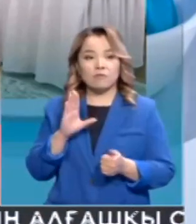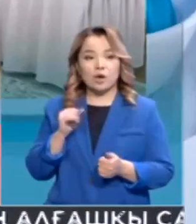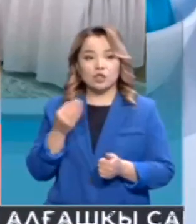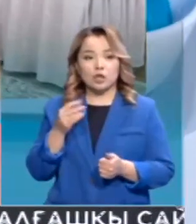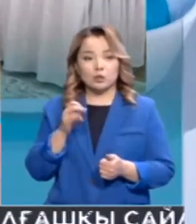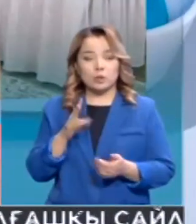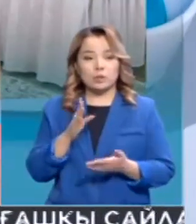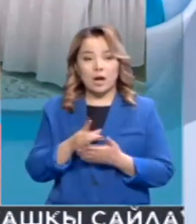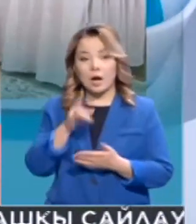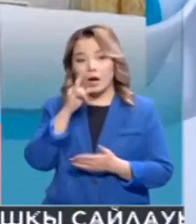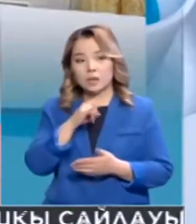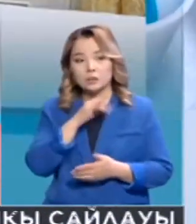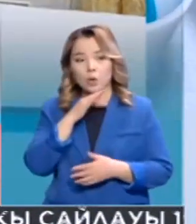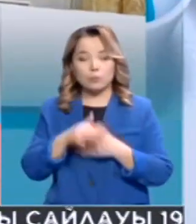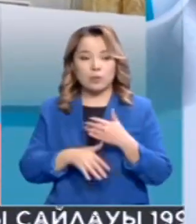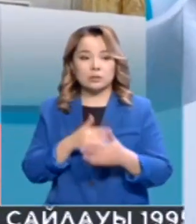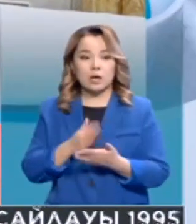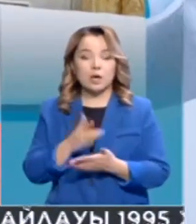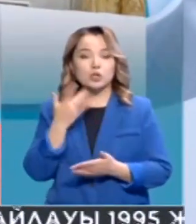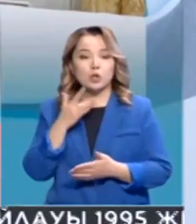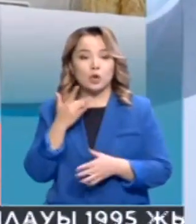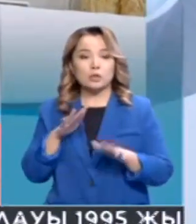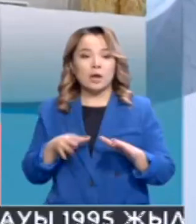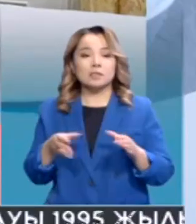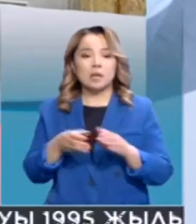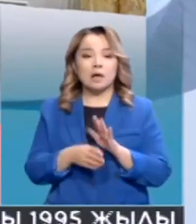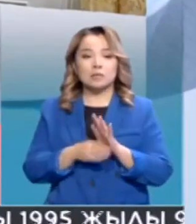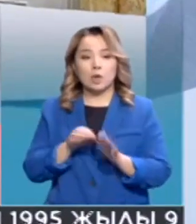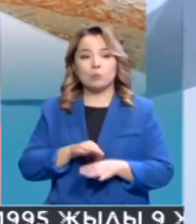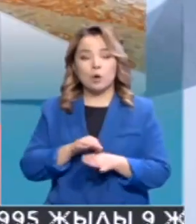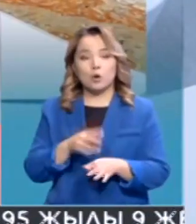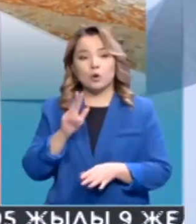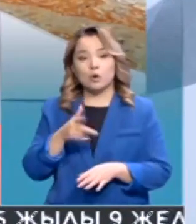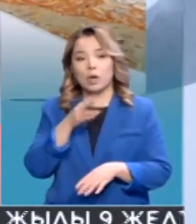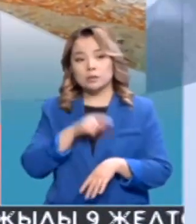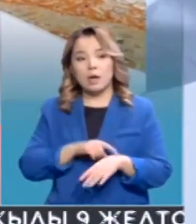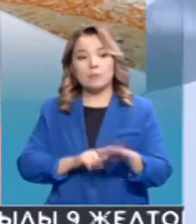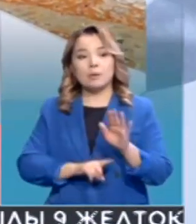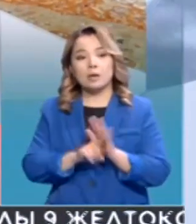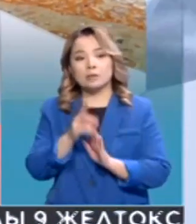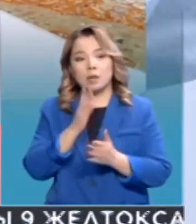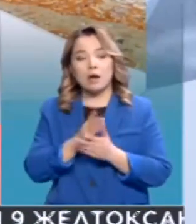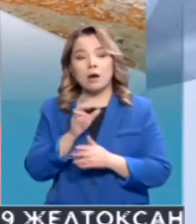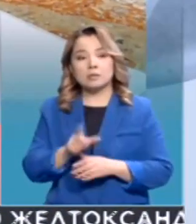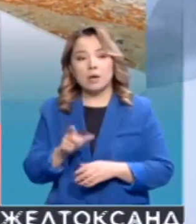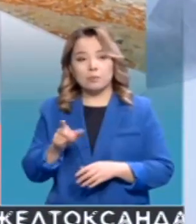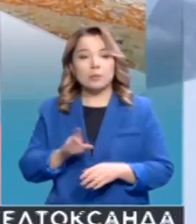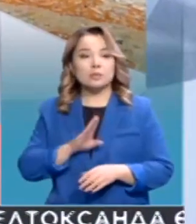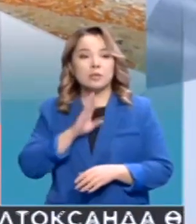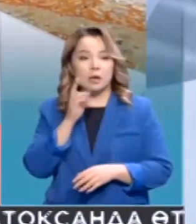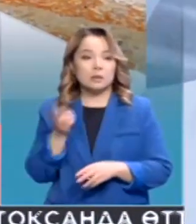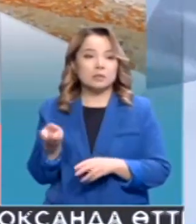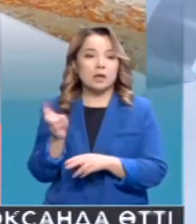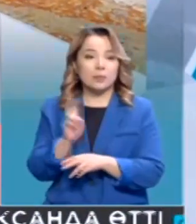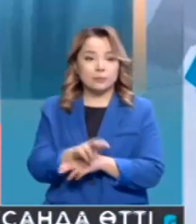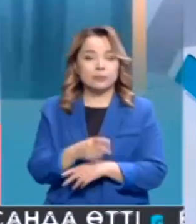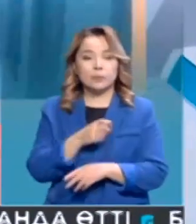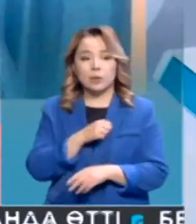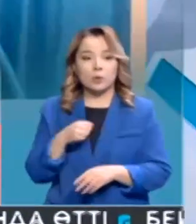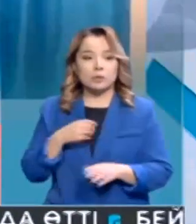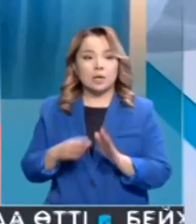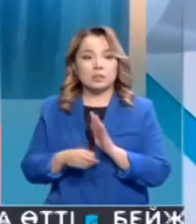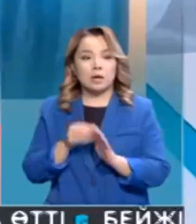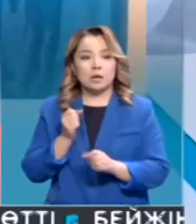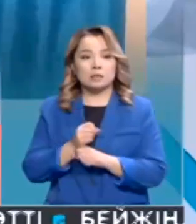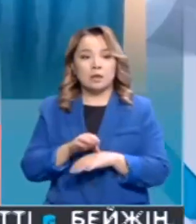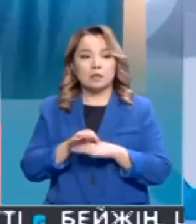мен қазақтар көп шоғырлаған Нью-Йоркта дауыс беру 3 сағат бұрын басталған еді. Азаматтар таңмен таласа тұрып келіп, өз таңдауларын жасап